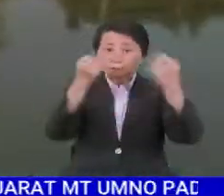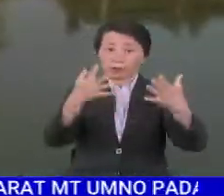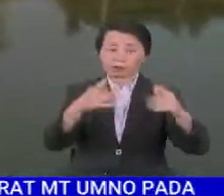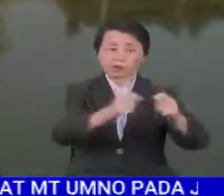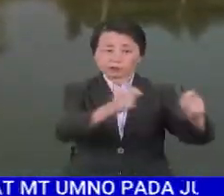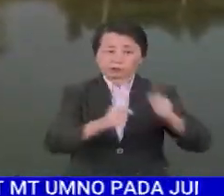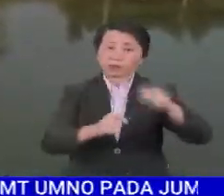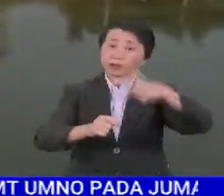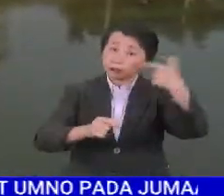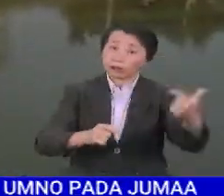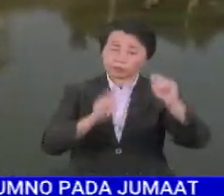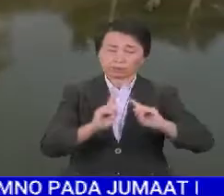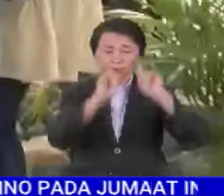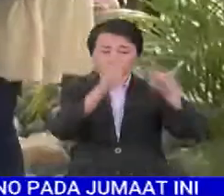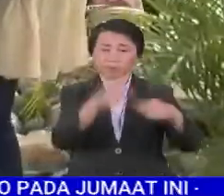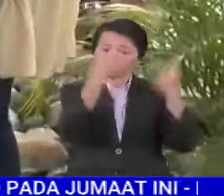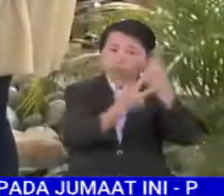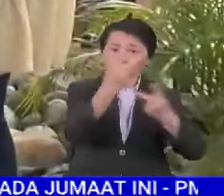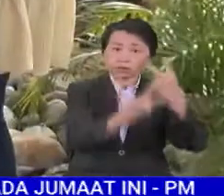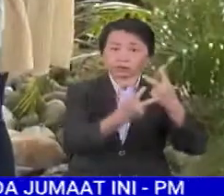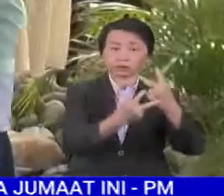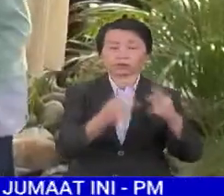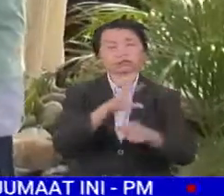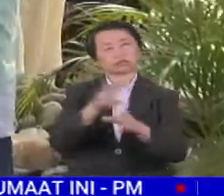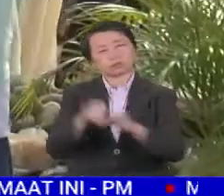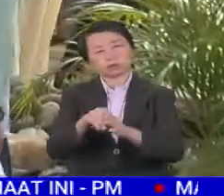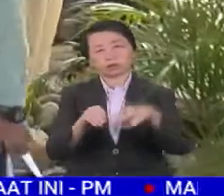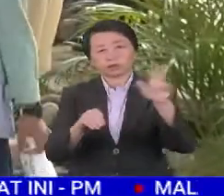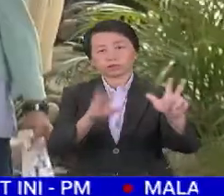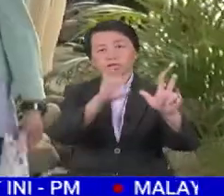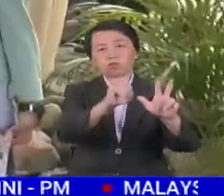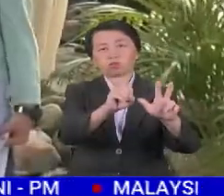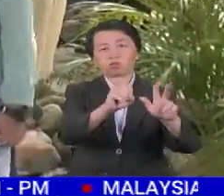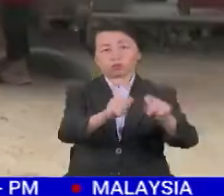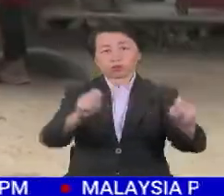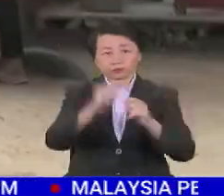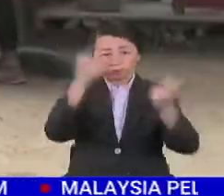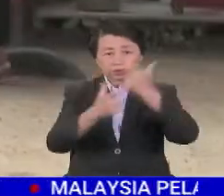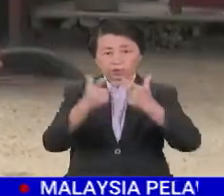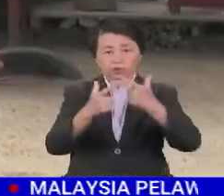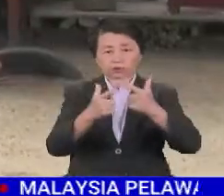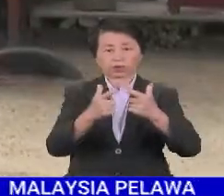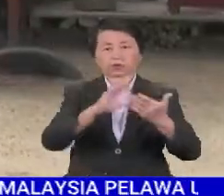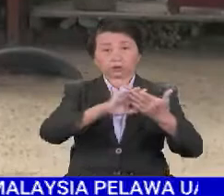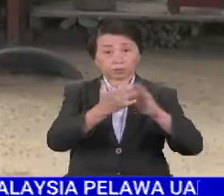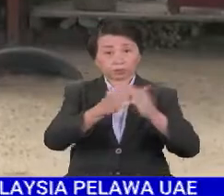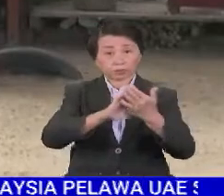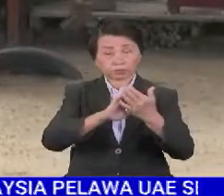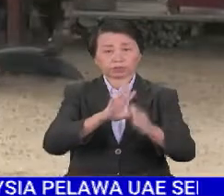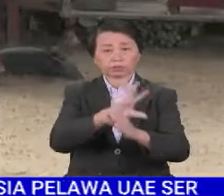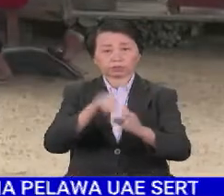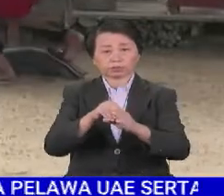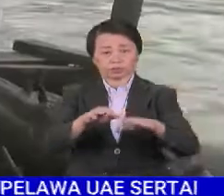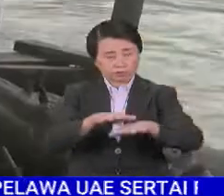lokasi menarik sedia untuk dikunjungi ia termasuk 30 lokasi pelancungan berasaskan community termasuk